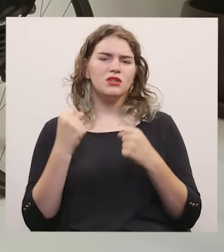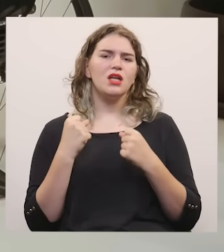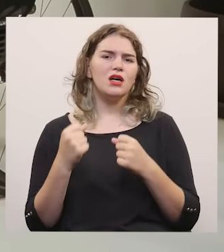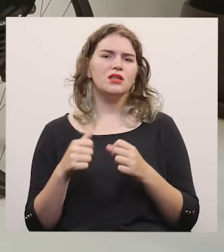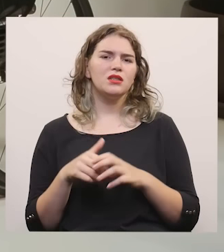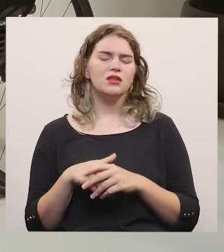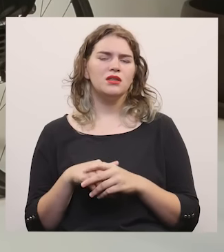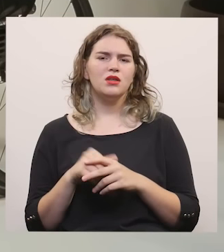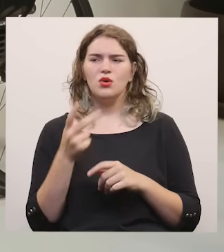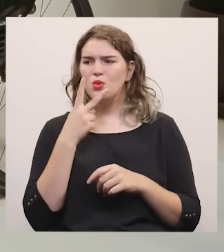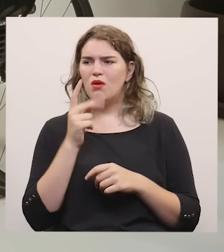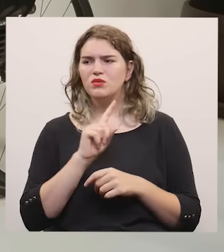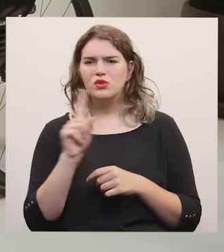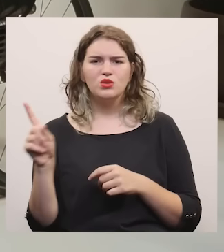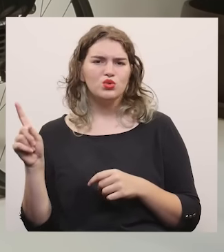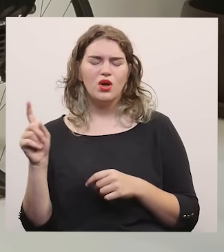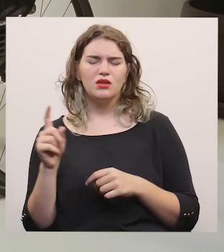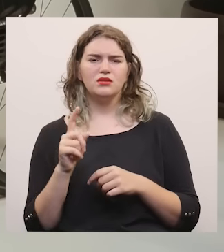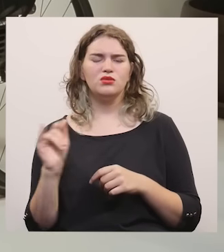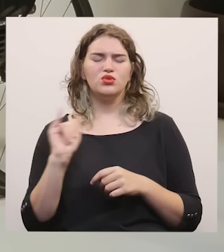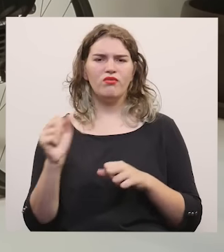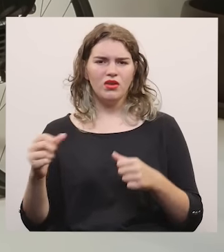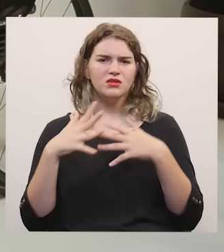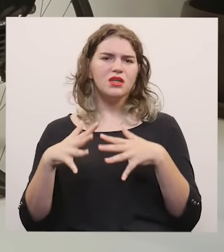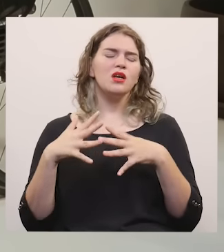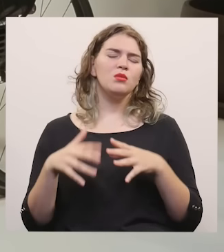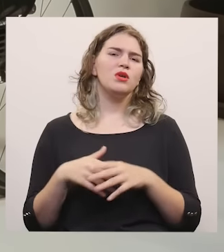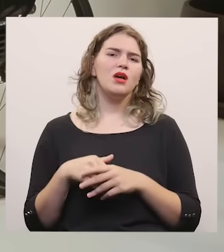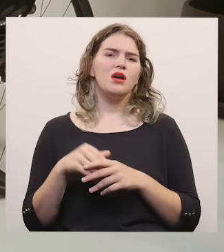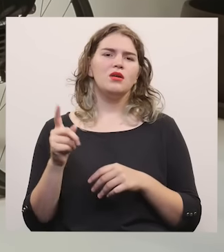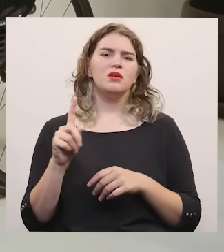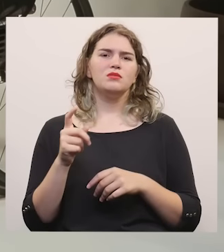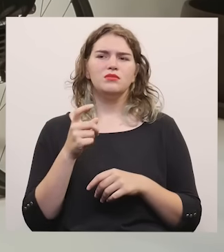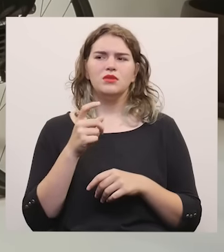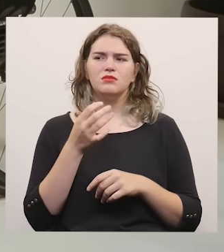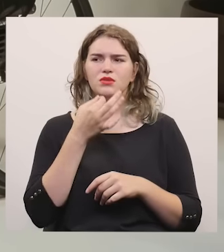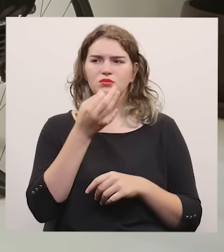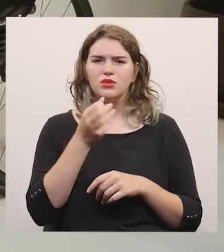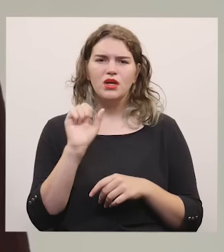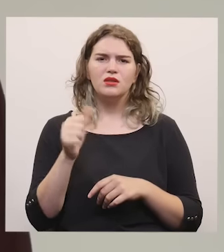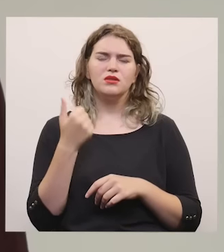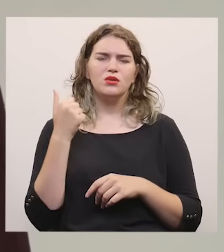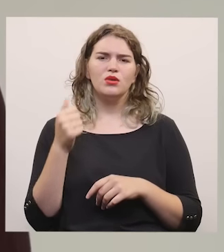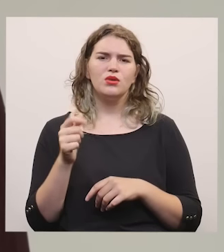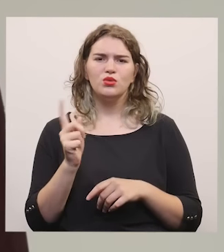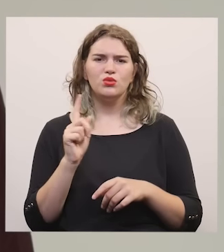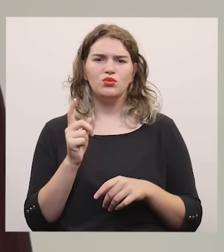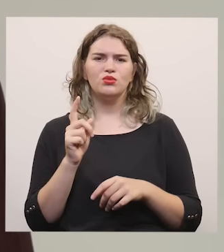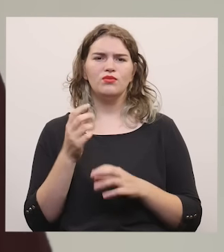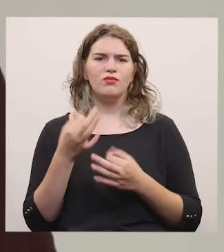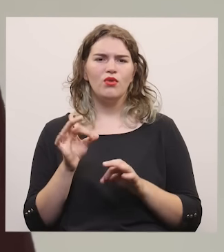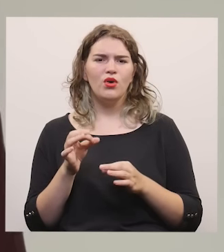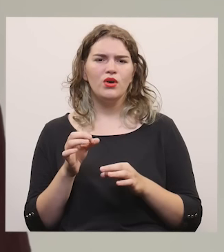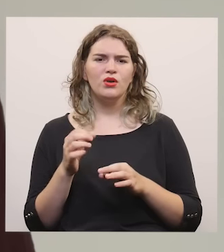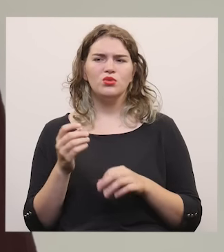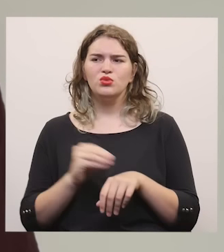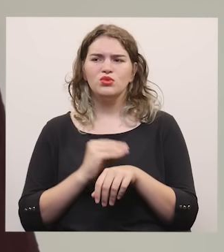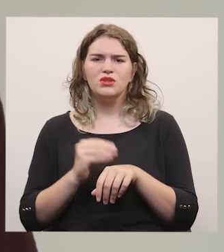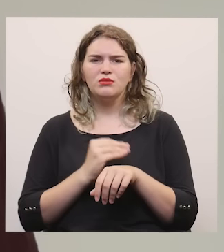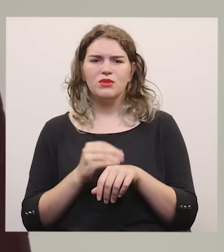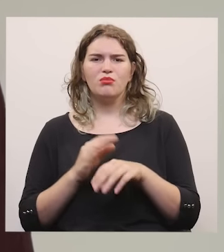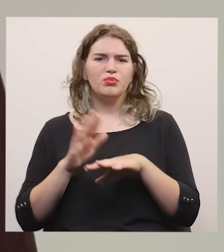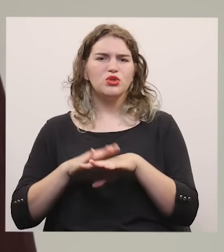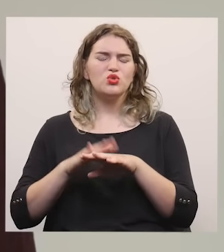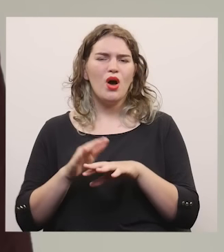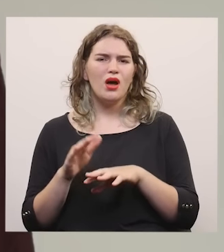tremura într-un fel în care nu am văzut pe nimeni să tremure și mi-a spus să nu las. Tot asta am repetat în nenumărate rânduri, să nu las, și mi-a spus că nu simte